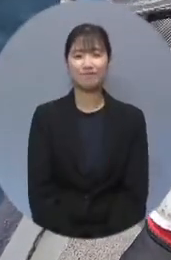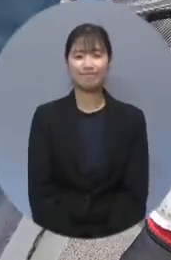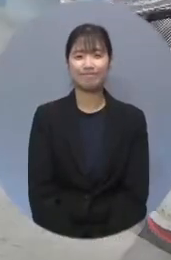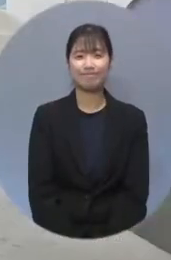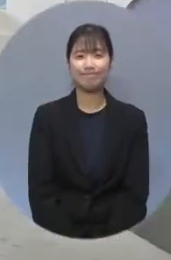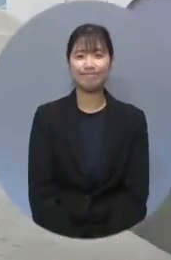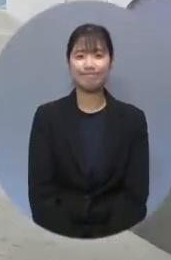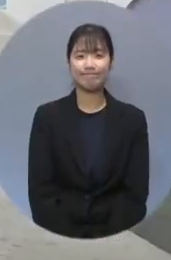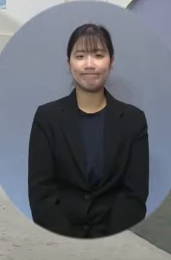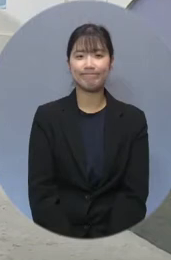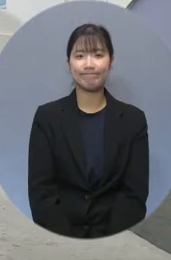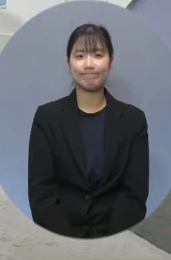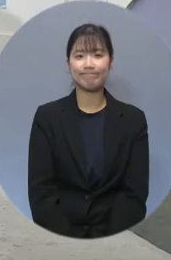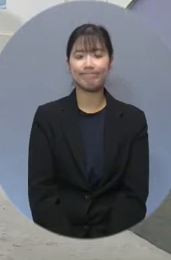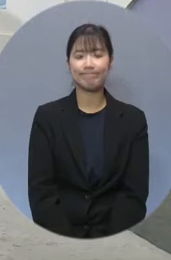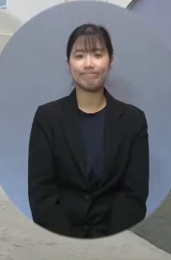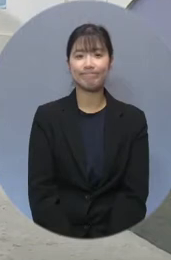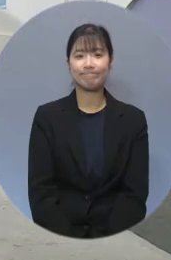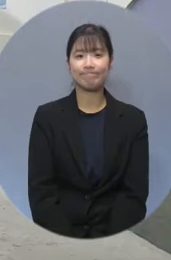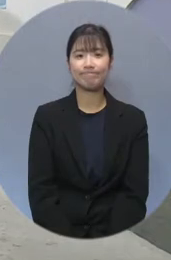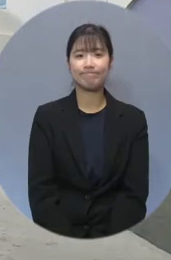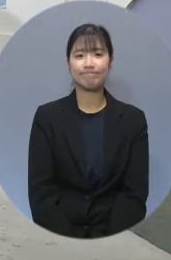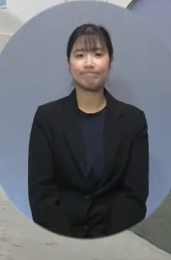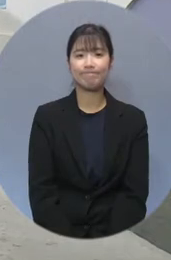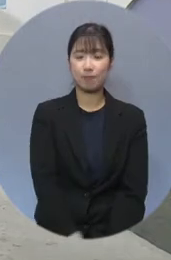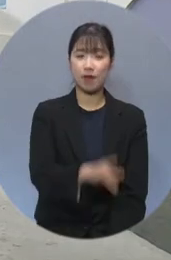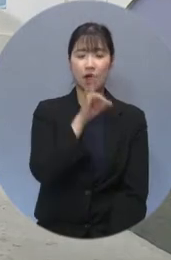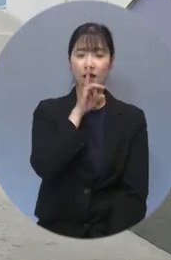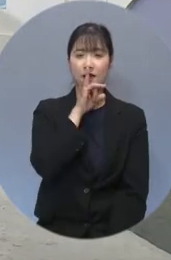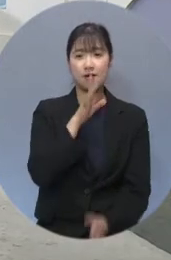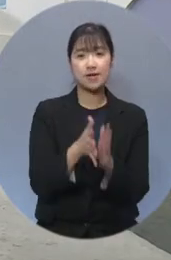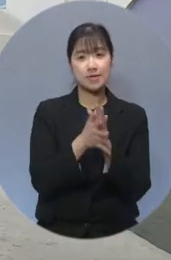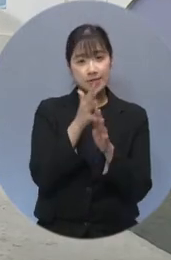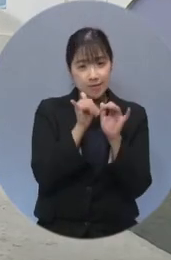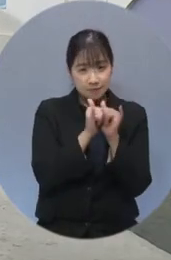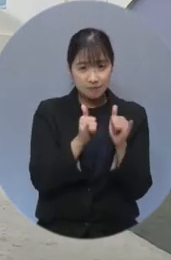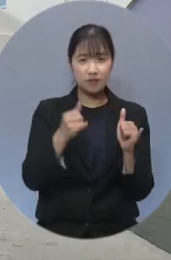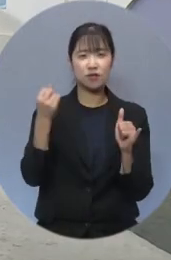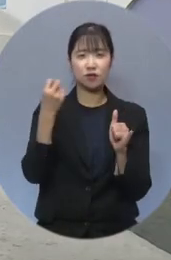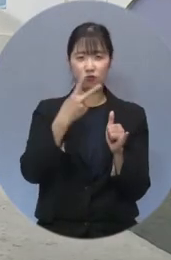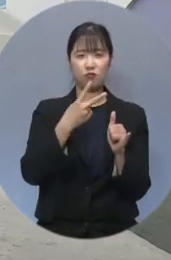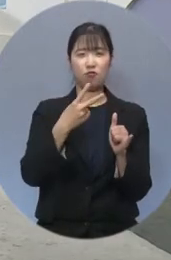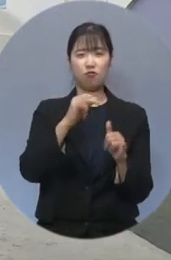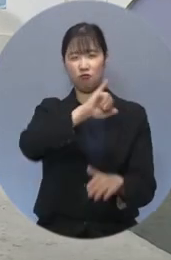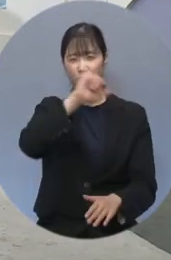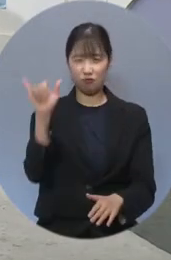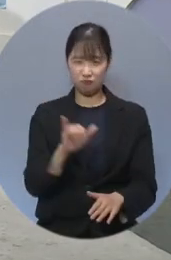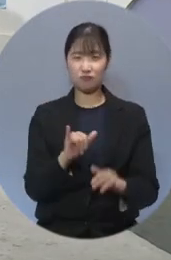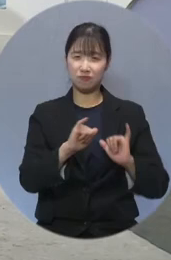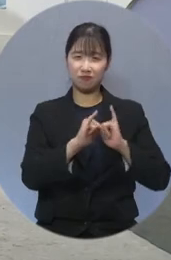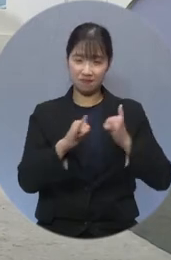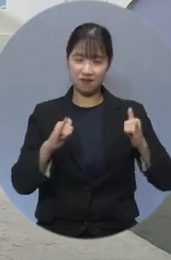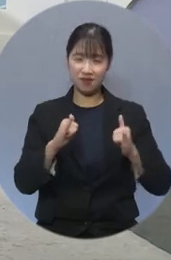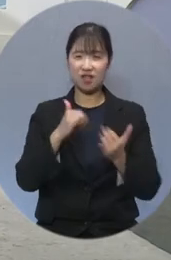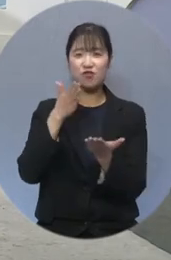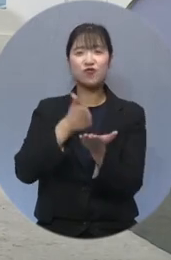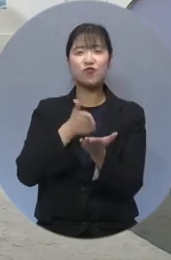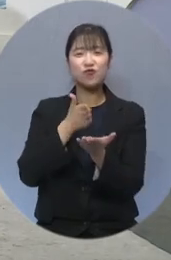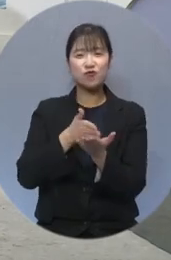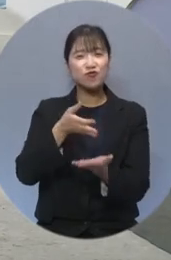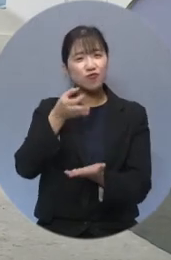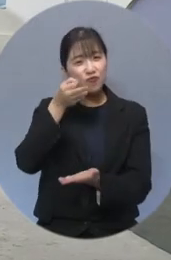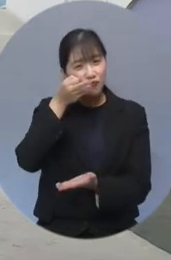그 이제 강릉 시민들도 그렇고 네네. 전국 시민들이 뉴스를 통해서